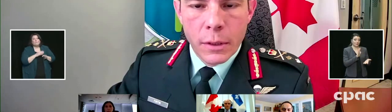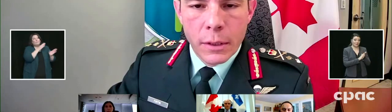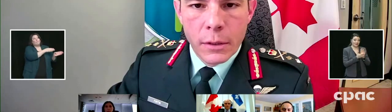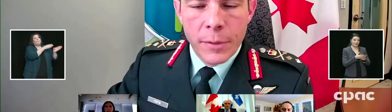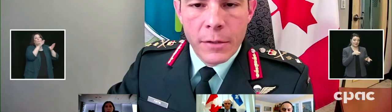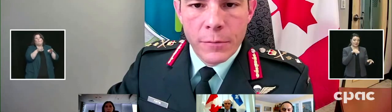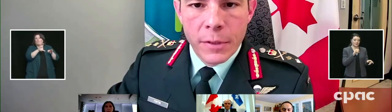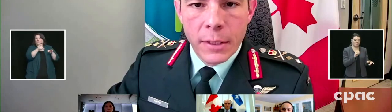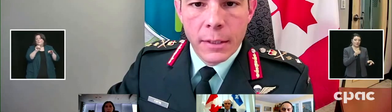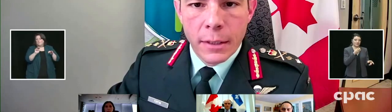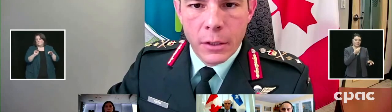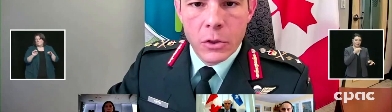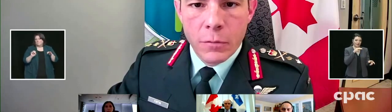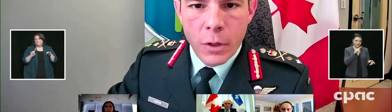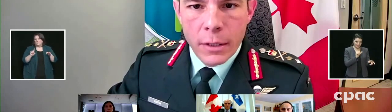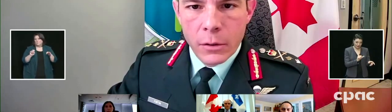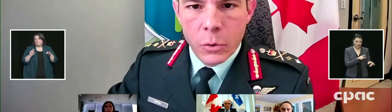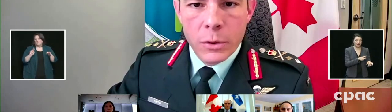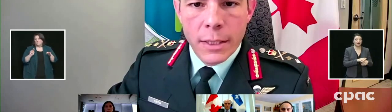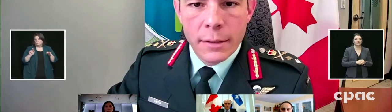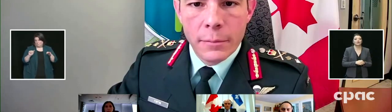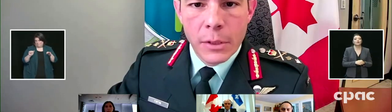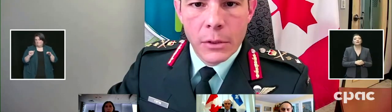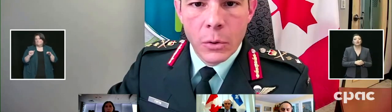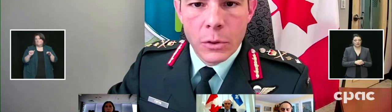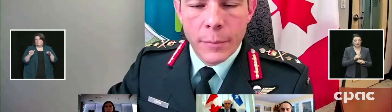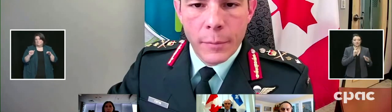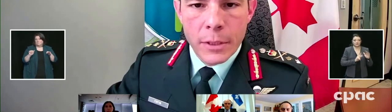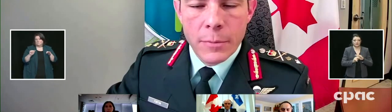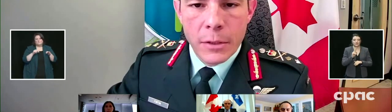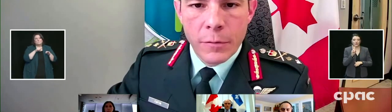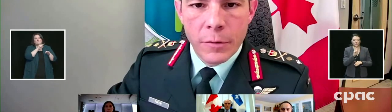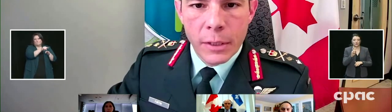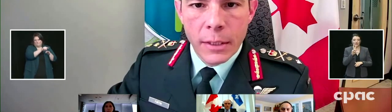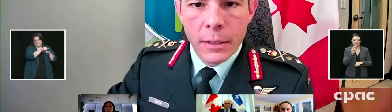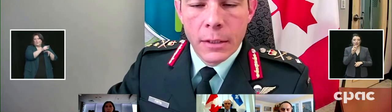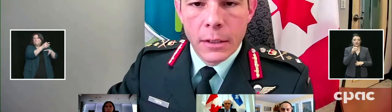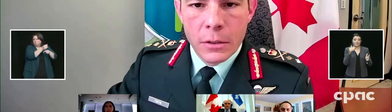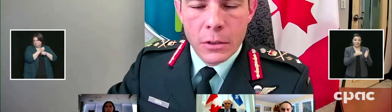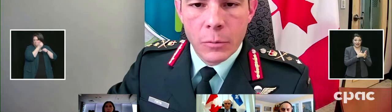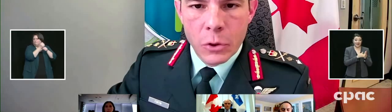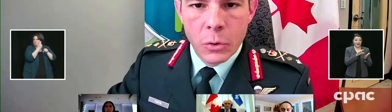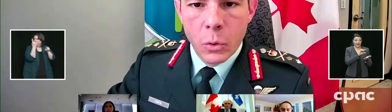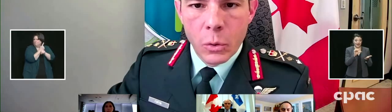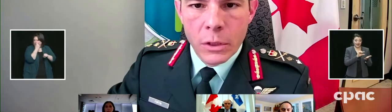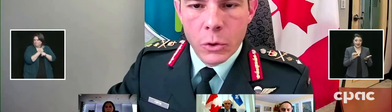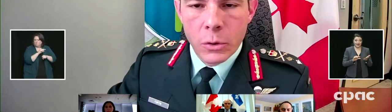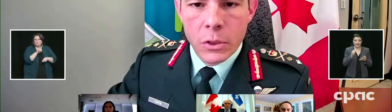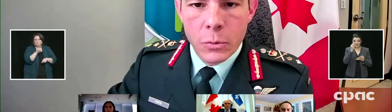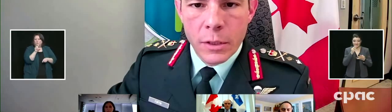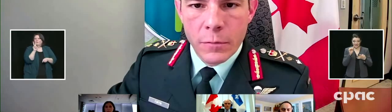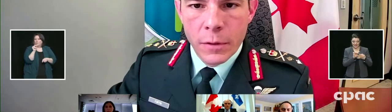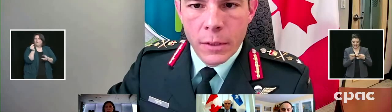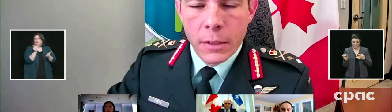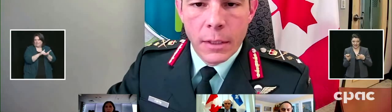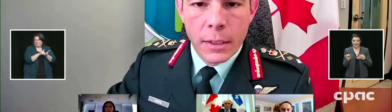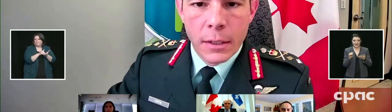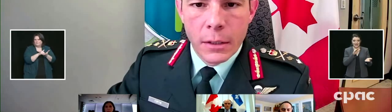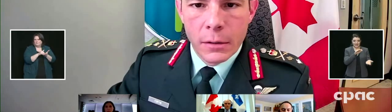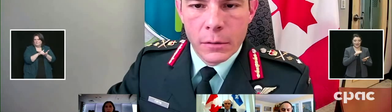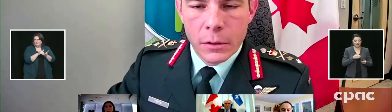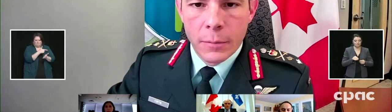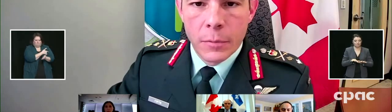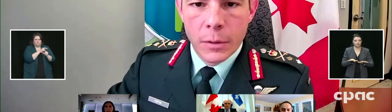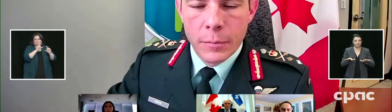continue de planifier recevoir 230 000 doses la première semaine de février, une distribution au cours des jours qui suivent.